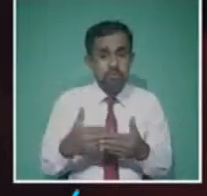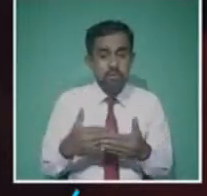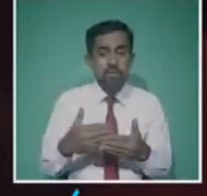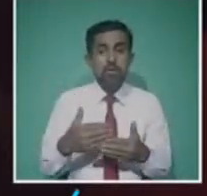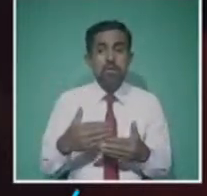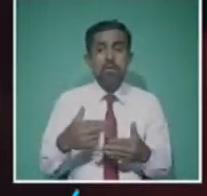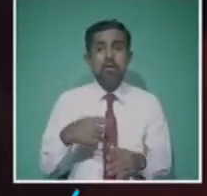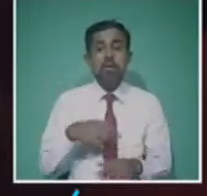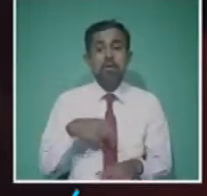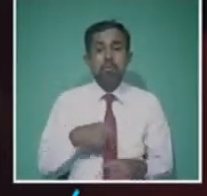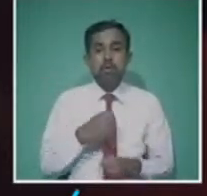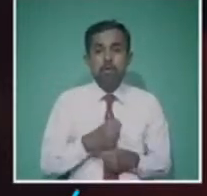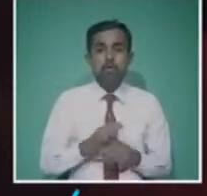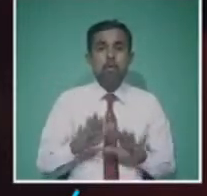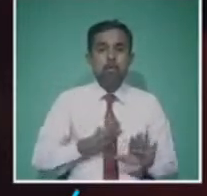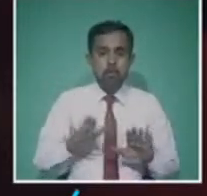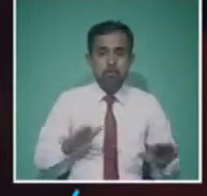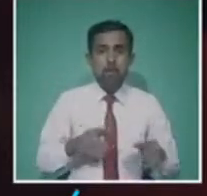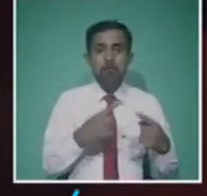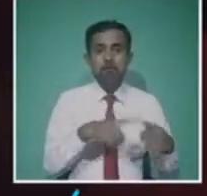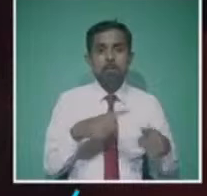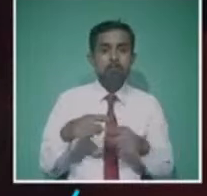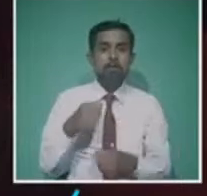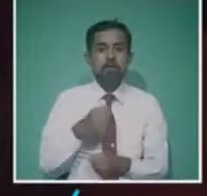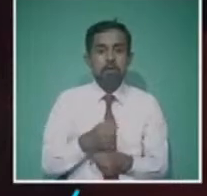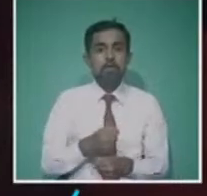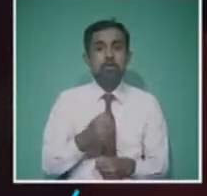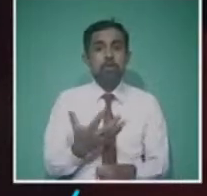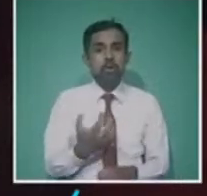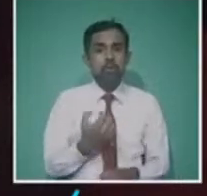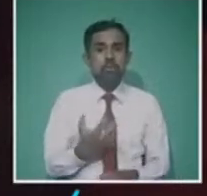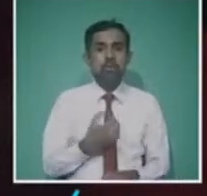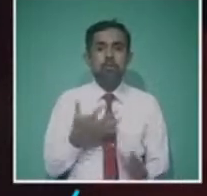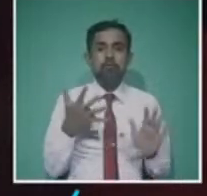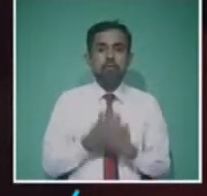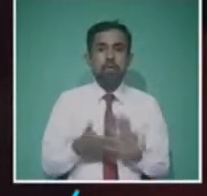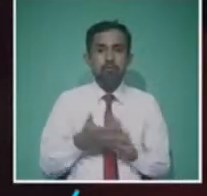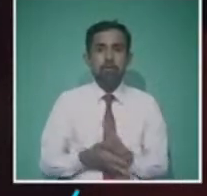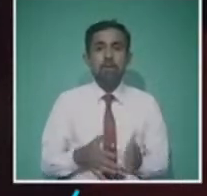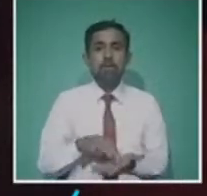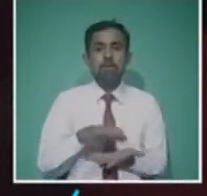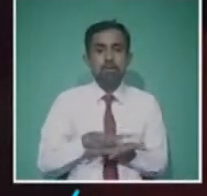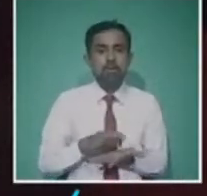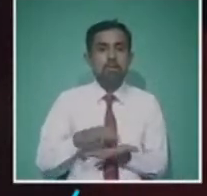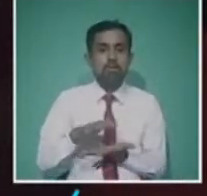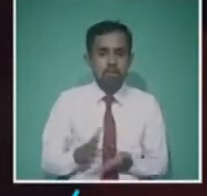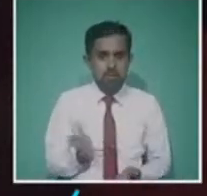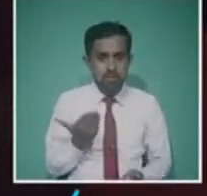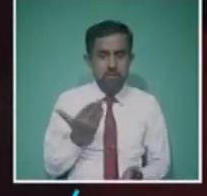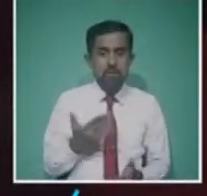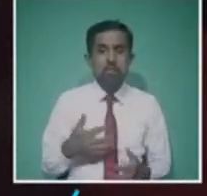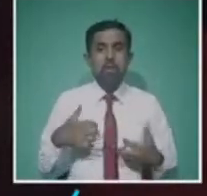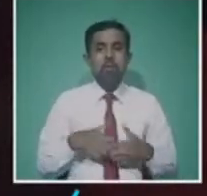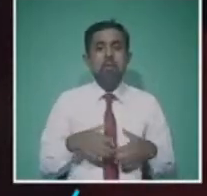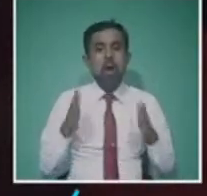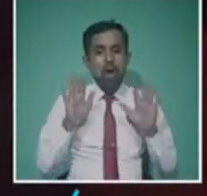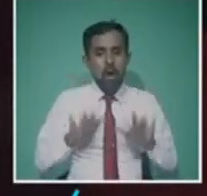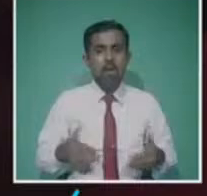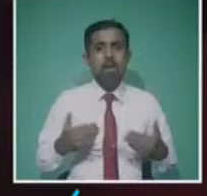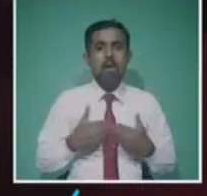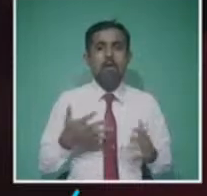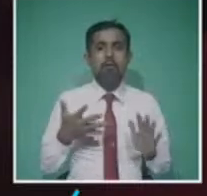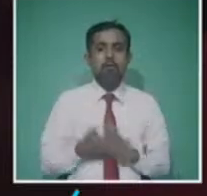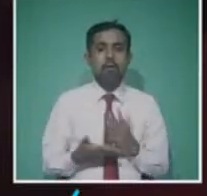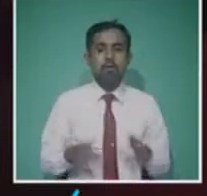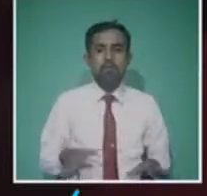මේ රාජ්‍ය පාලනය කරපු විවිධ ආණ්ඩු විසින් ගත්තු වැරදි ප්‍රතිපත්ති තීන්දුව නිසා මේ තත්ත්වය අපිට ඇති වෙන්න සිද්ධ වෙලා තියෙනවා.